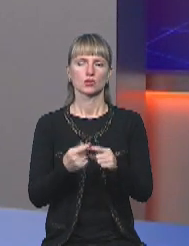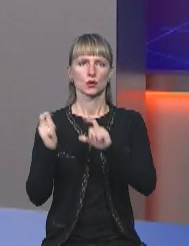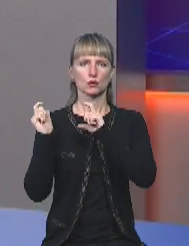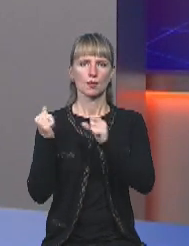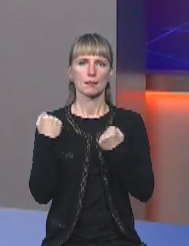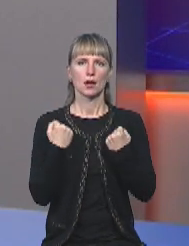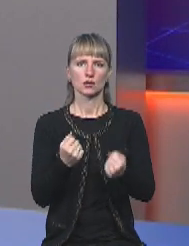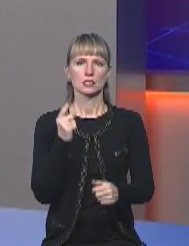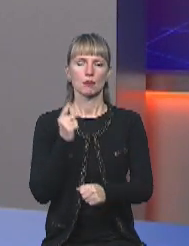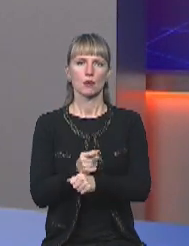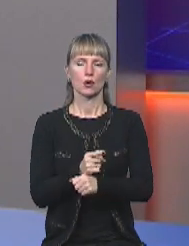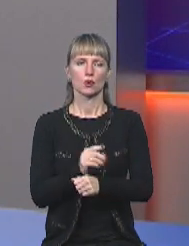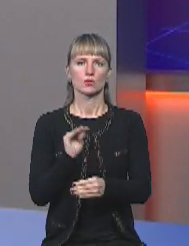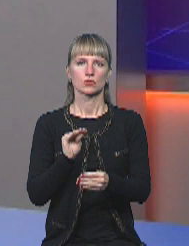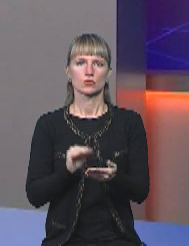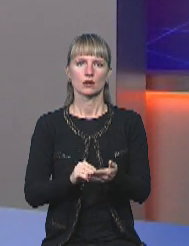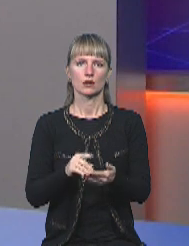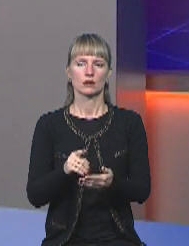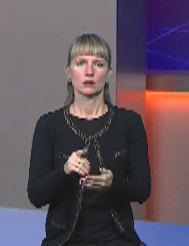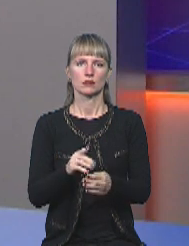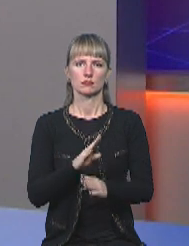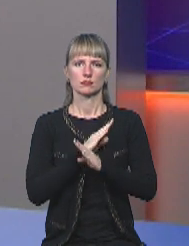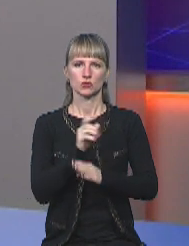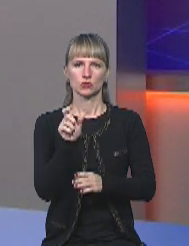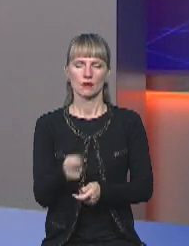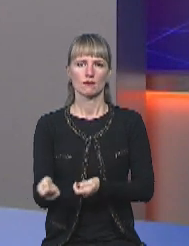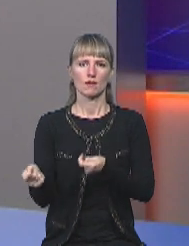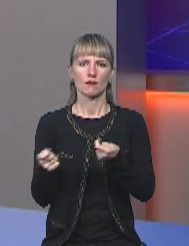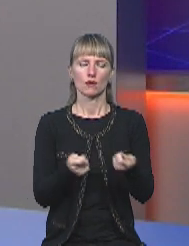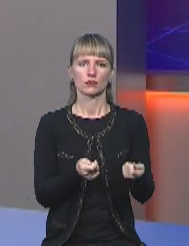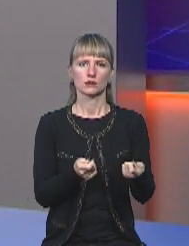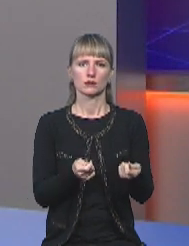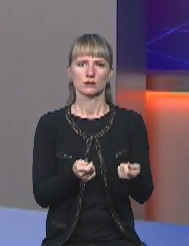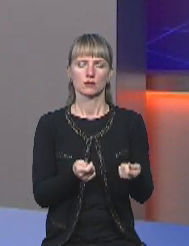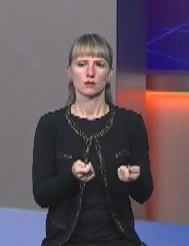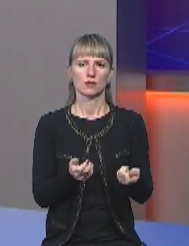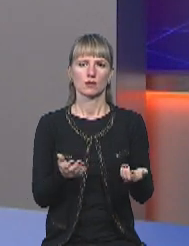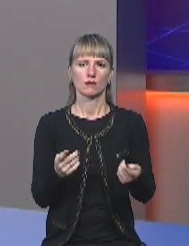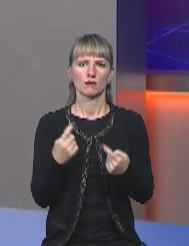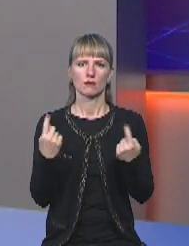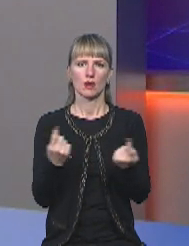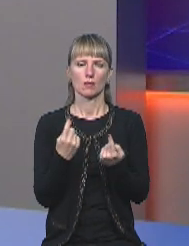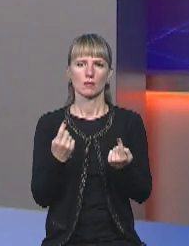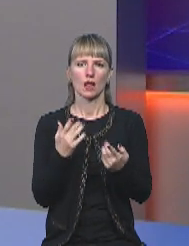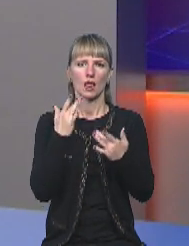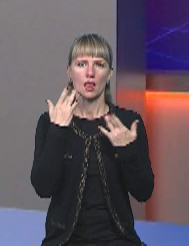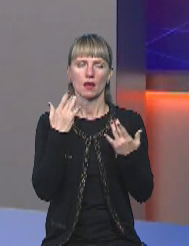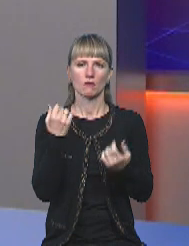фури, заборона стояла, і труп вивозили в якості, в обичній